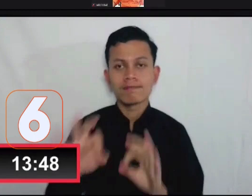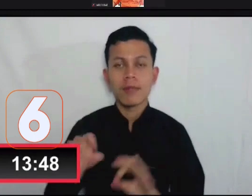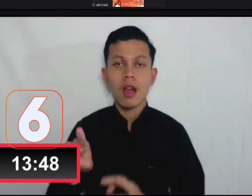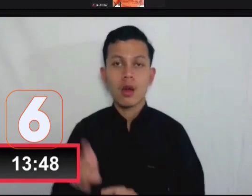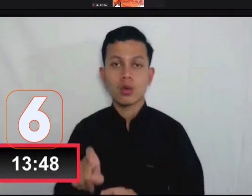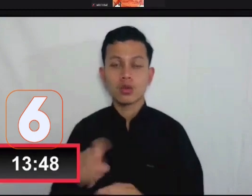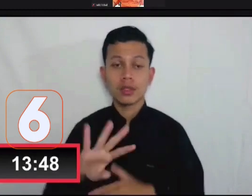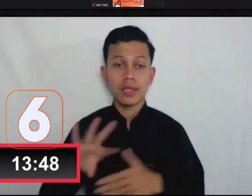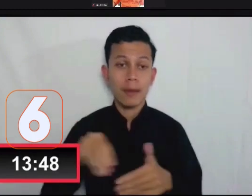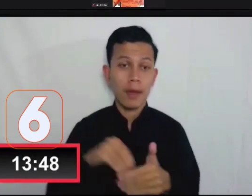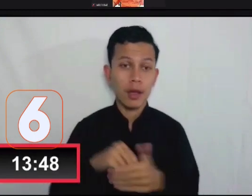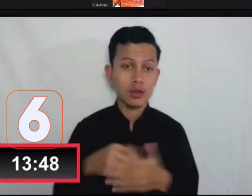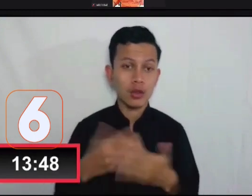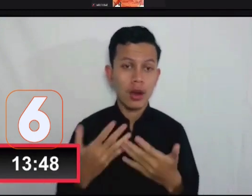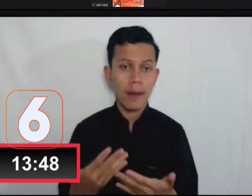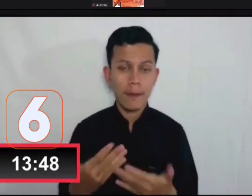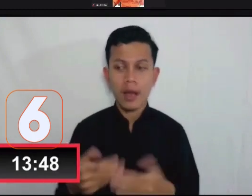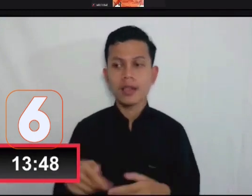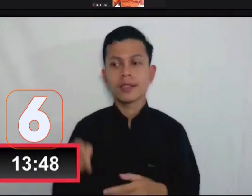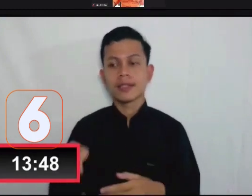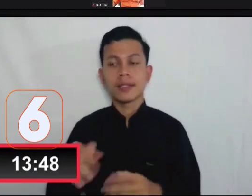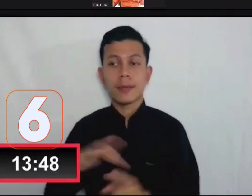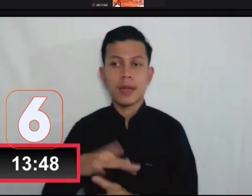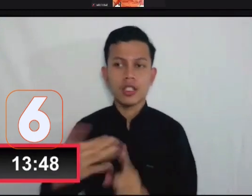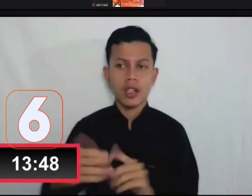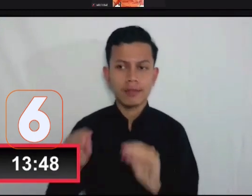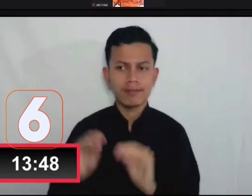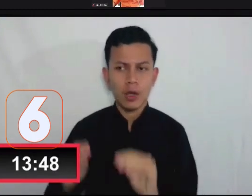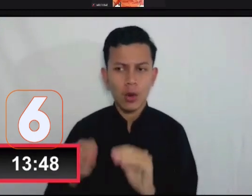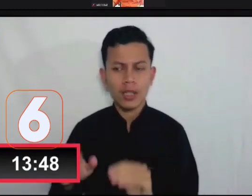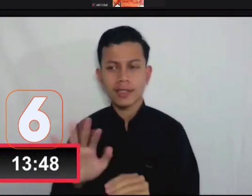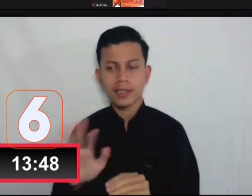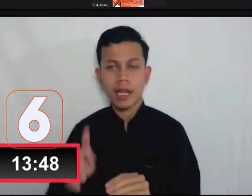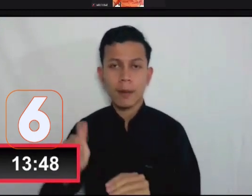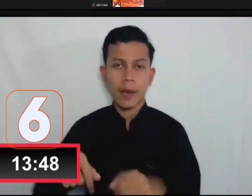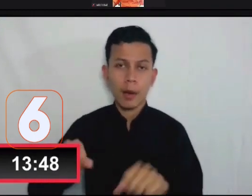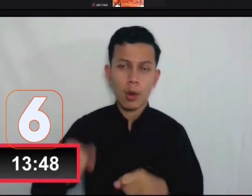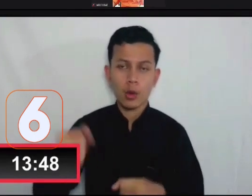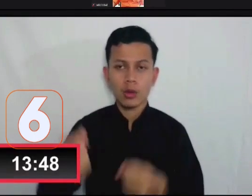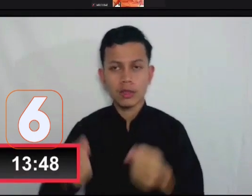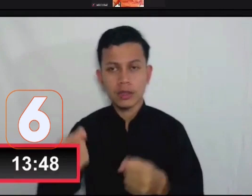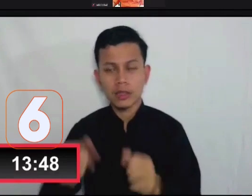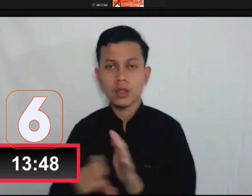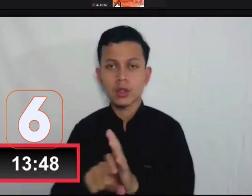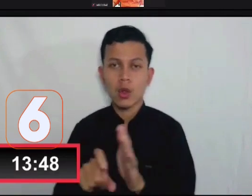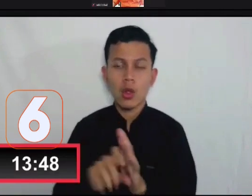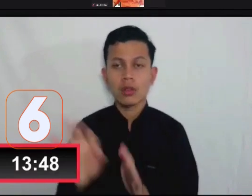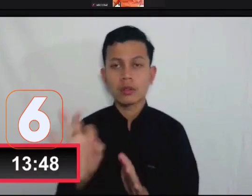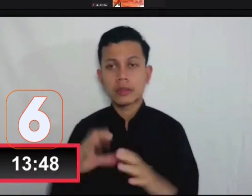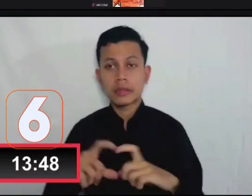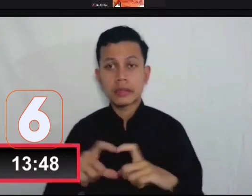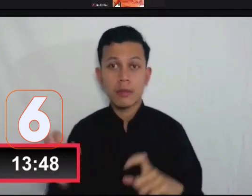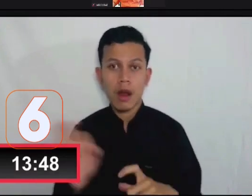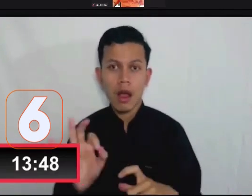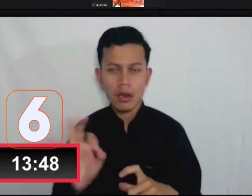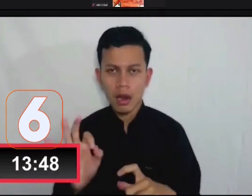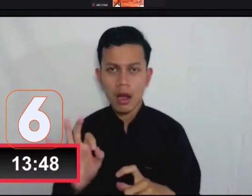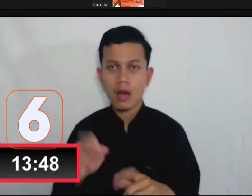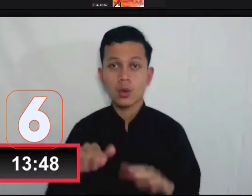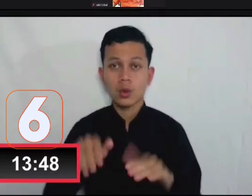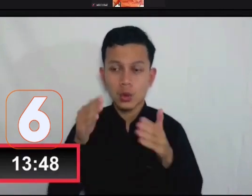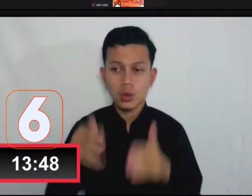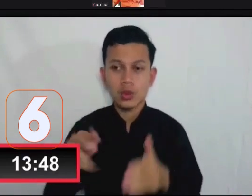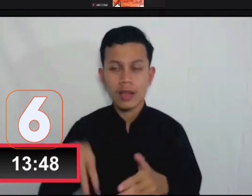hal ini juga mengedukasi masyarakat agar tidak menggunakan kendaraan bermotor bagi yang tidak atau belum memiliki SIM khususnya anak-anak yang masih